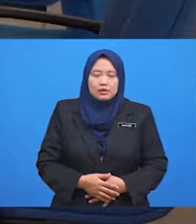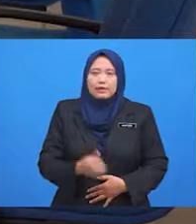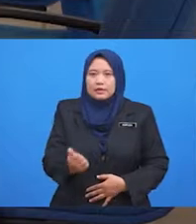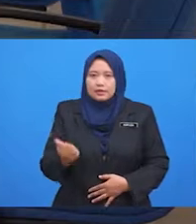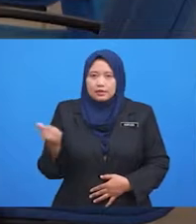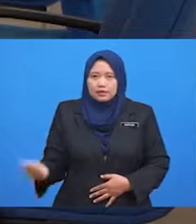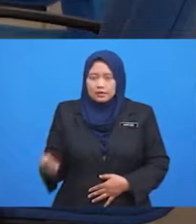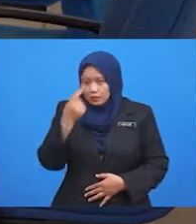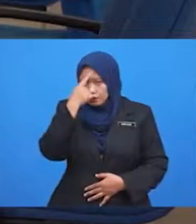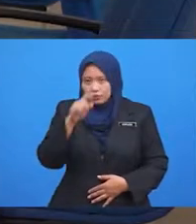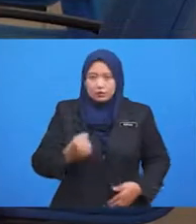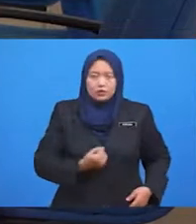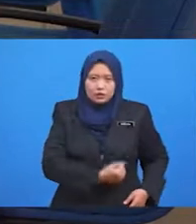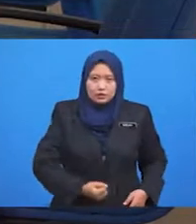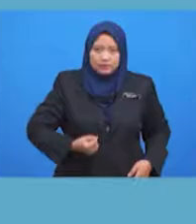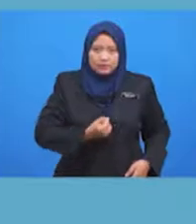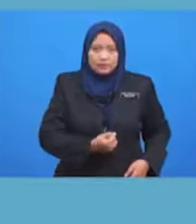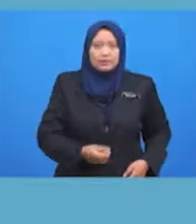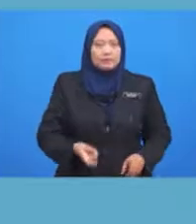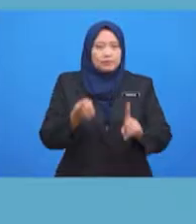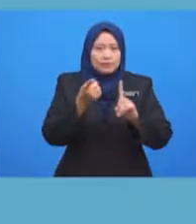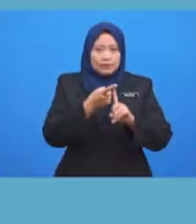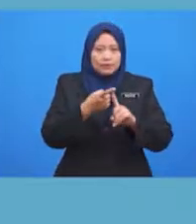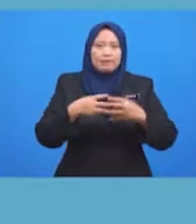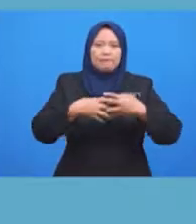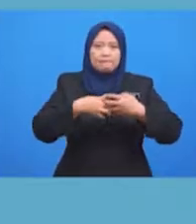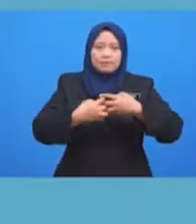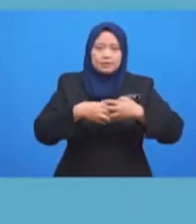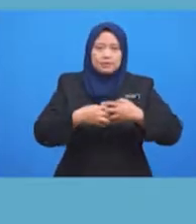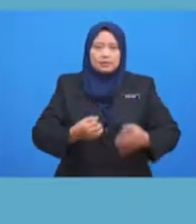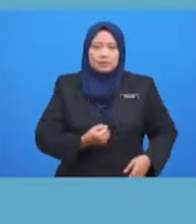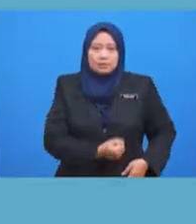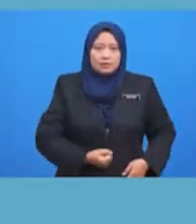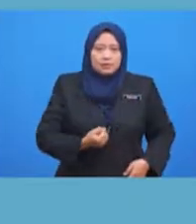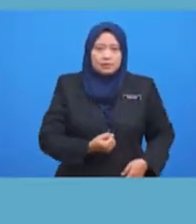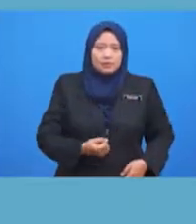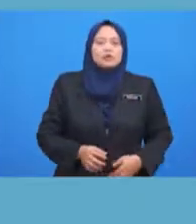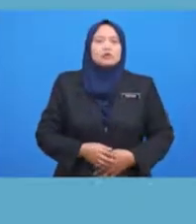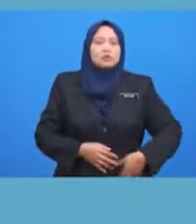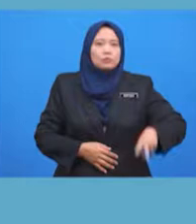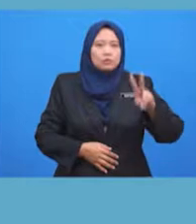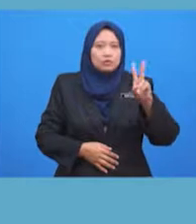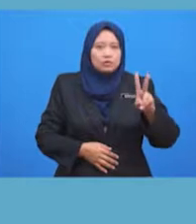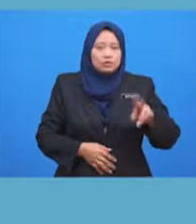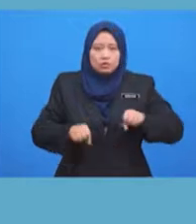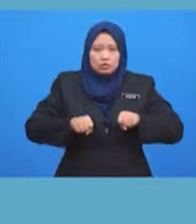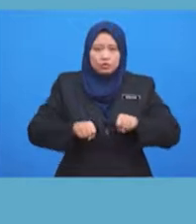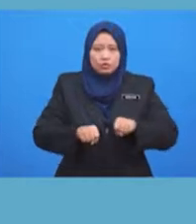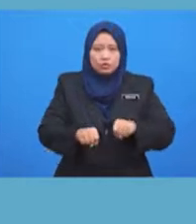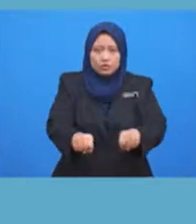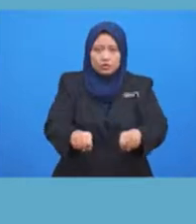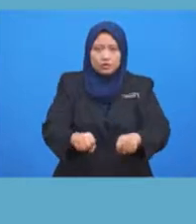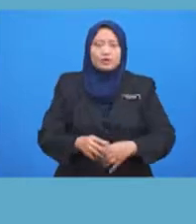rawatan ultrasound. Yang pertama, mesin ultrasound dan aksesori. Yang kedua, troli